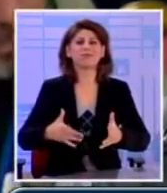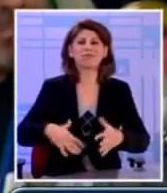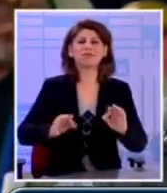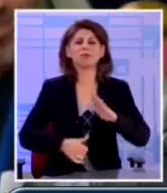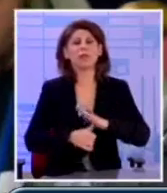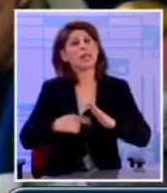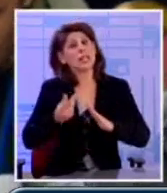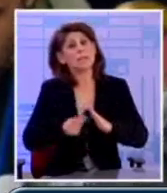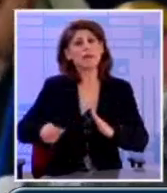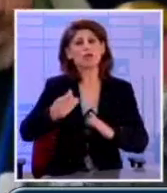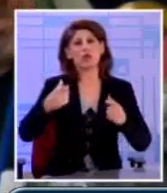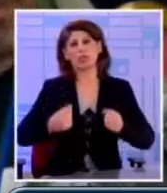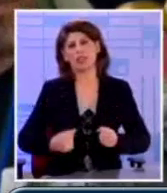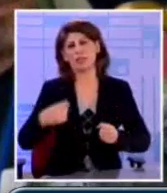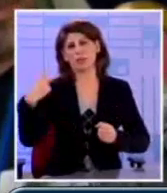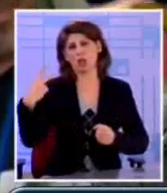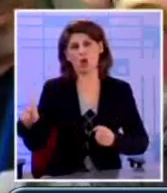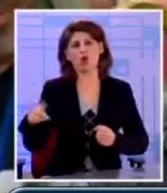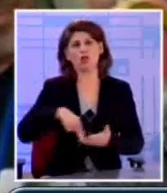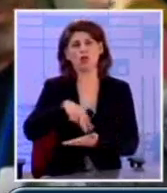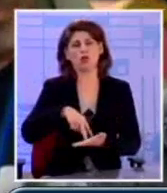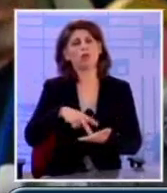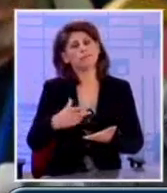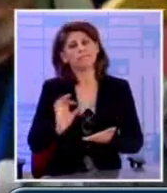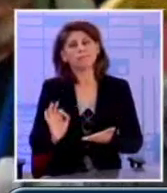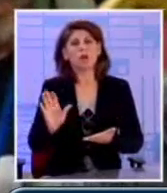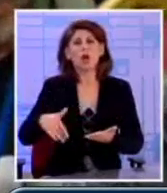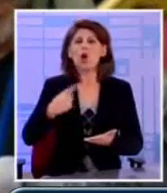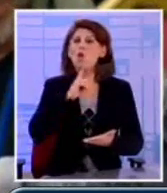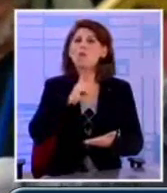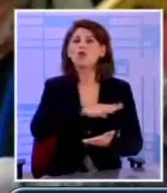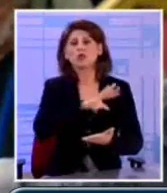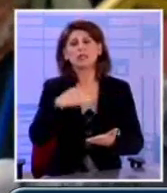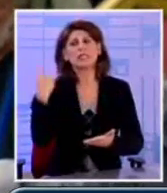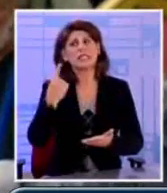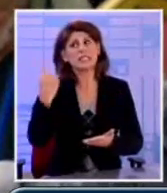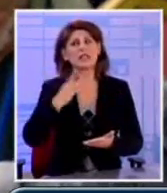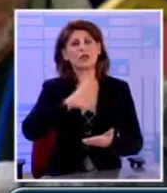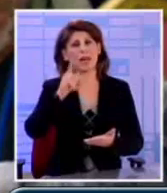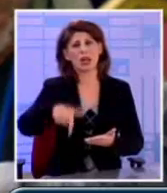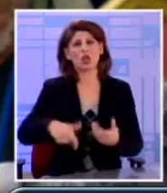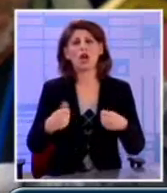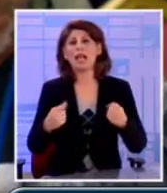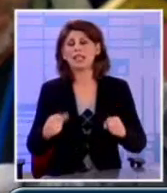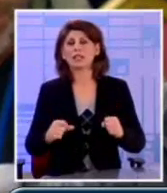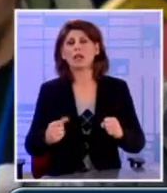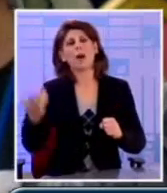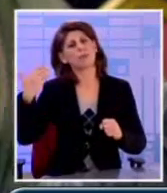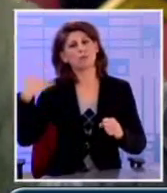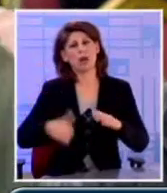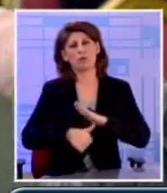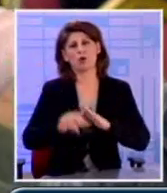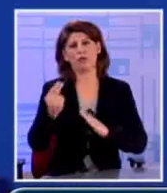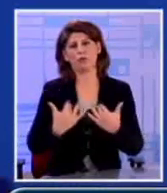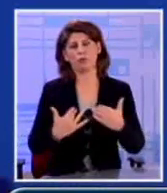υπερβεί κατά κάποιο τρόπο και το θεσμικό σας ρόλο, τουλάχιστον έτσι όπως τον είχαμε συνηθίσει να ασκείτε μέχρι τώρα από προηγούμενους πρόεδρους της